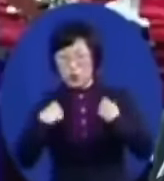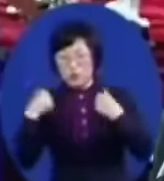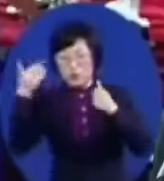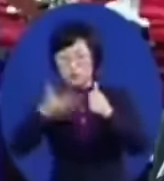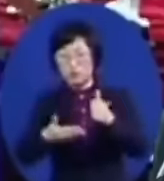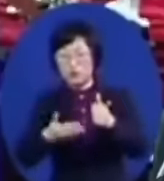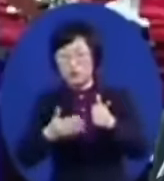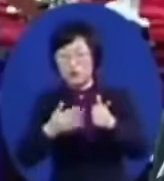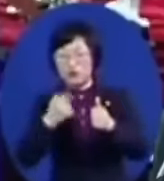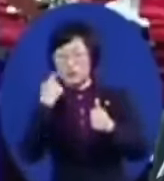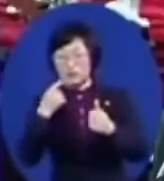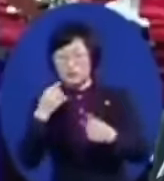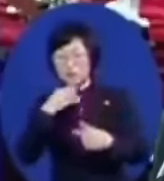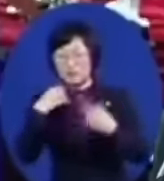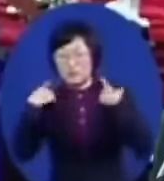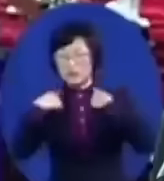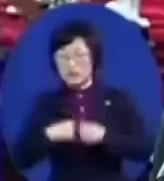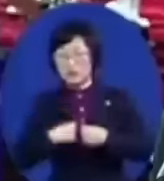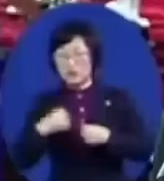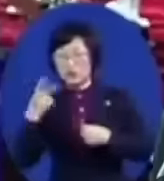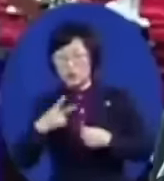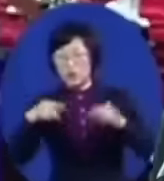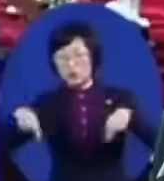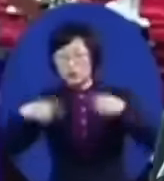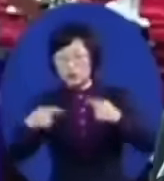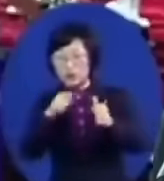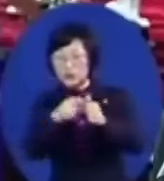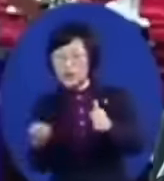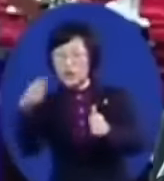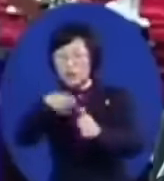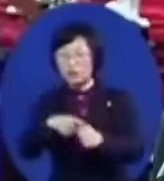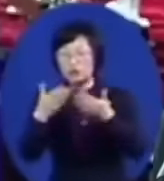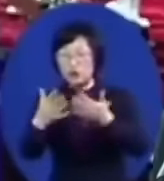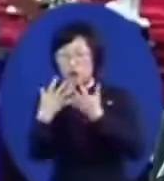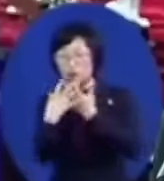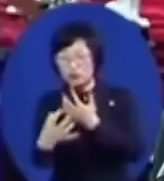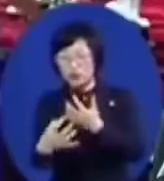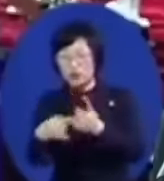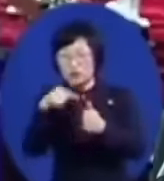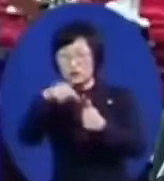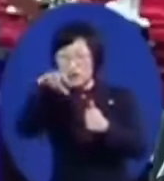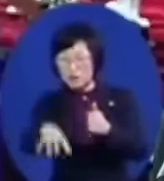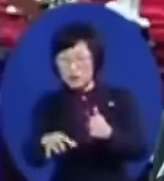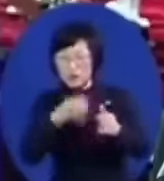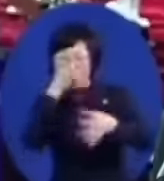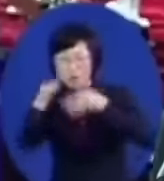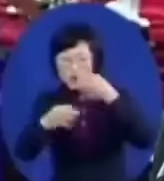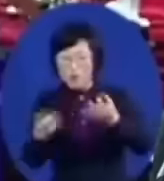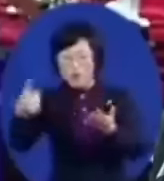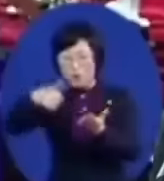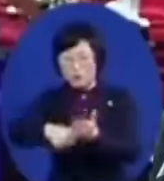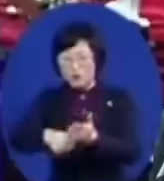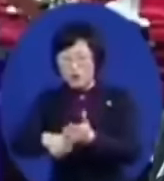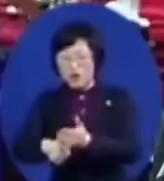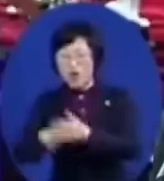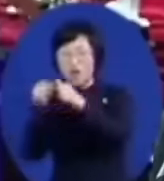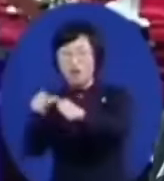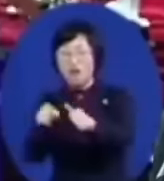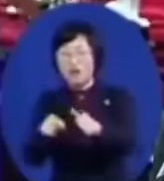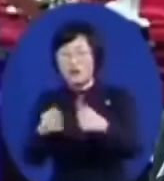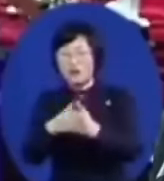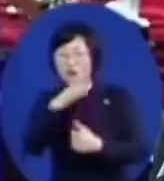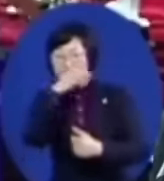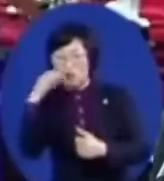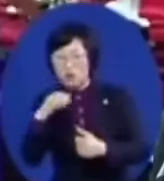금사슬을 목에 걸고 자기에게 있는 버금수레에 그를 태우며 무리가 그의 앞에서 소리 지르기를 엎드리라 하더라. 바로가